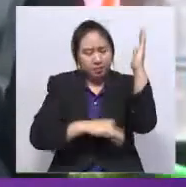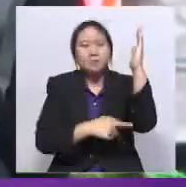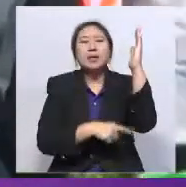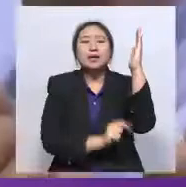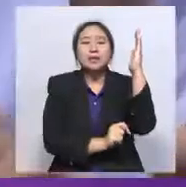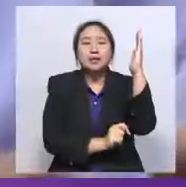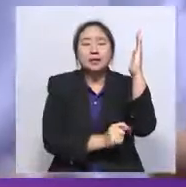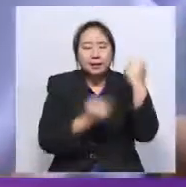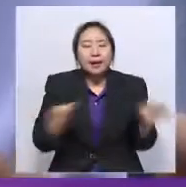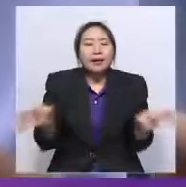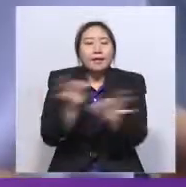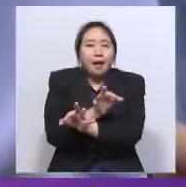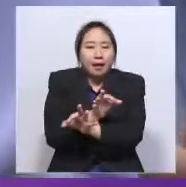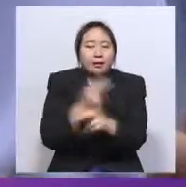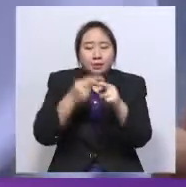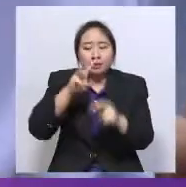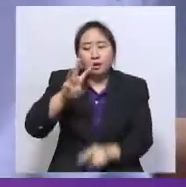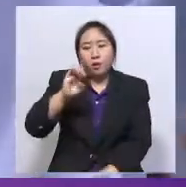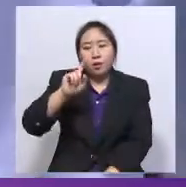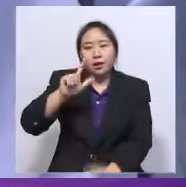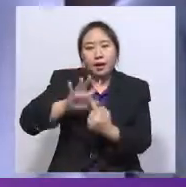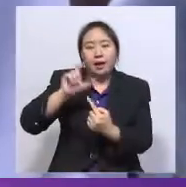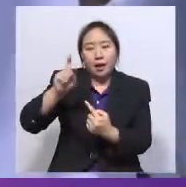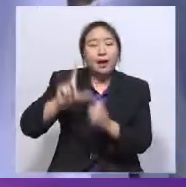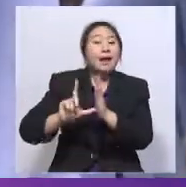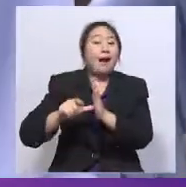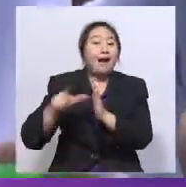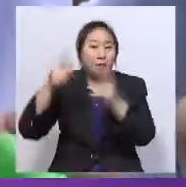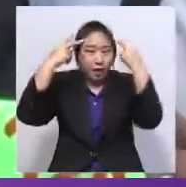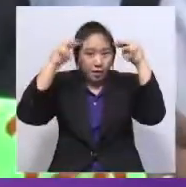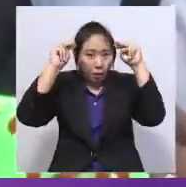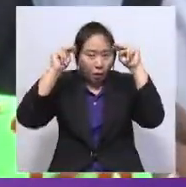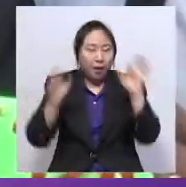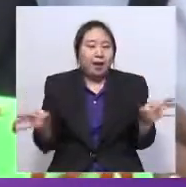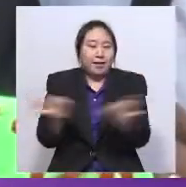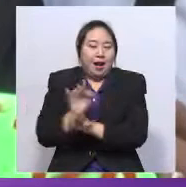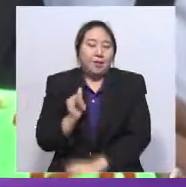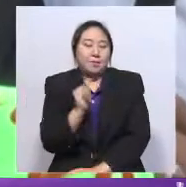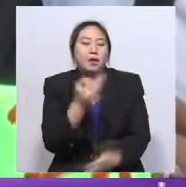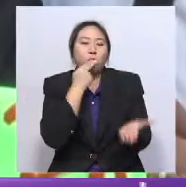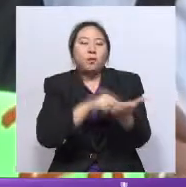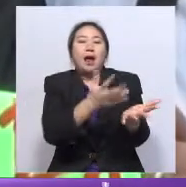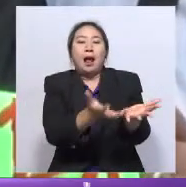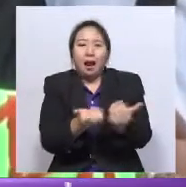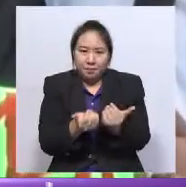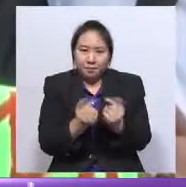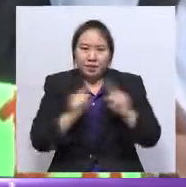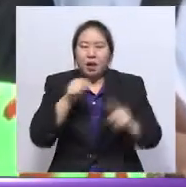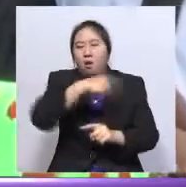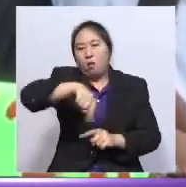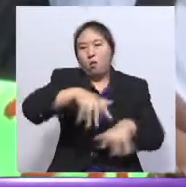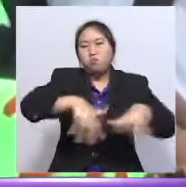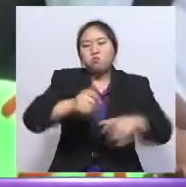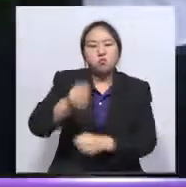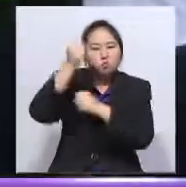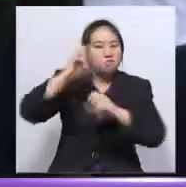านีจึงมอบหมายให้พลเอกวิราชอรุณศรีเลขาธิการนายกรัฐมนตรีเดินทางไปรับหนังสือแทนแต่ว่ากลุ่มผู้ชุมนุมปฏิ